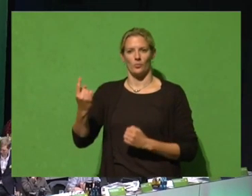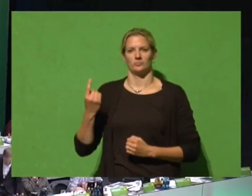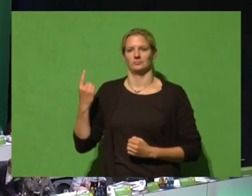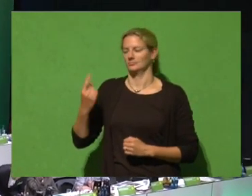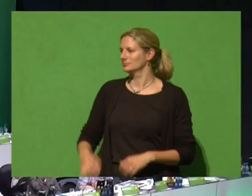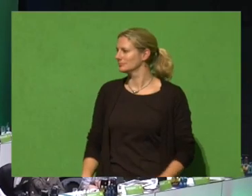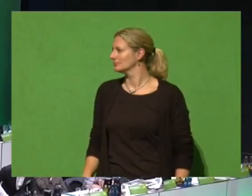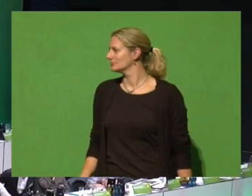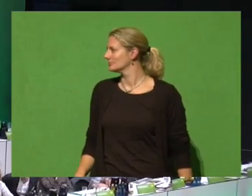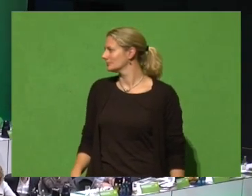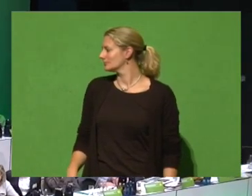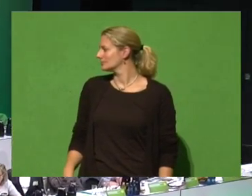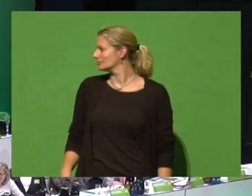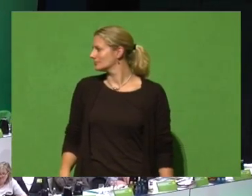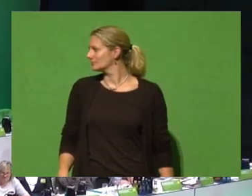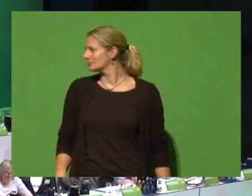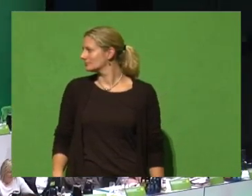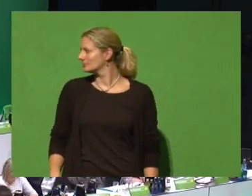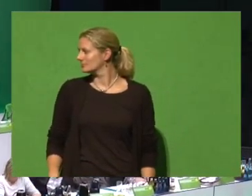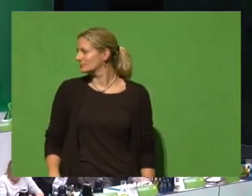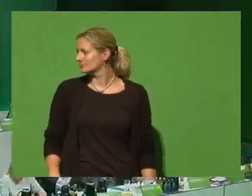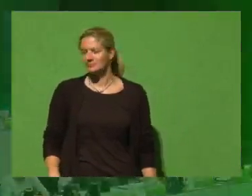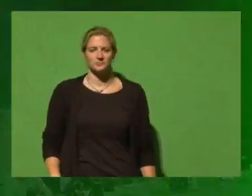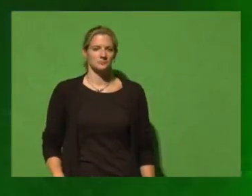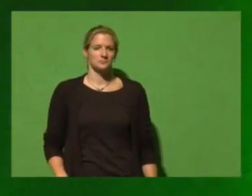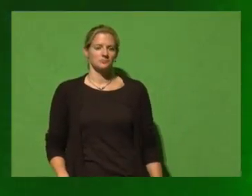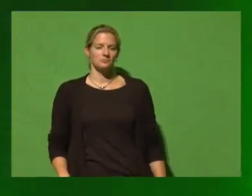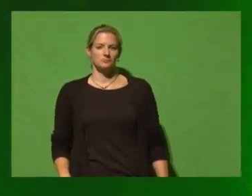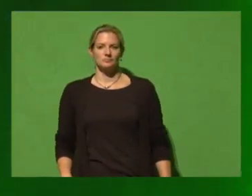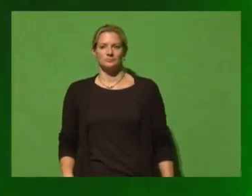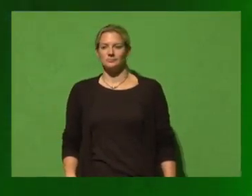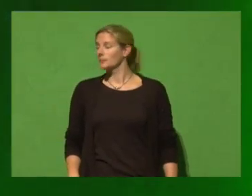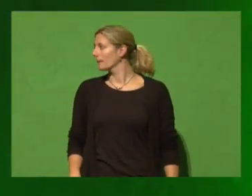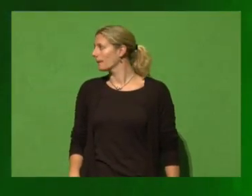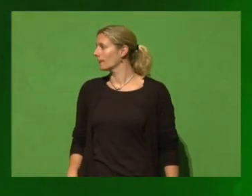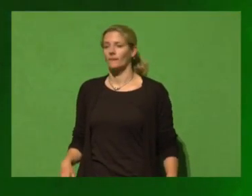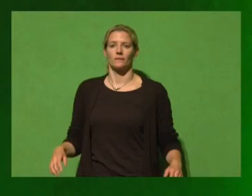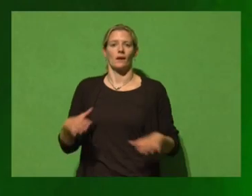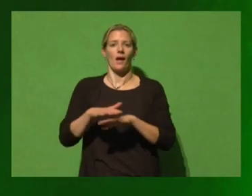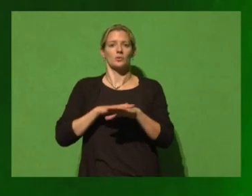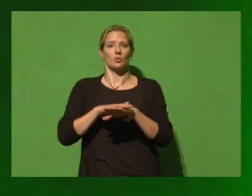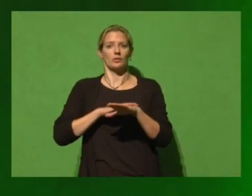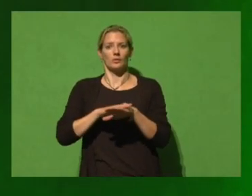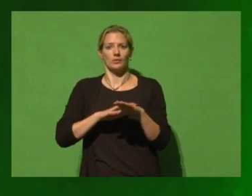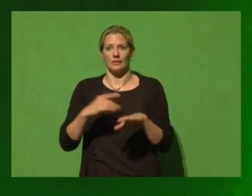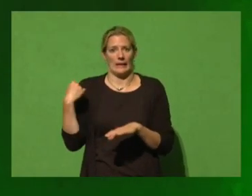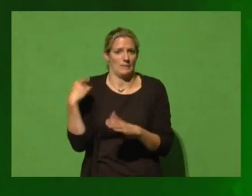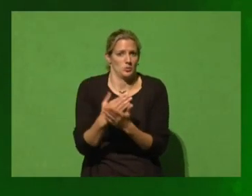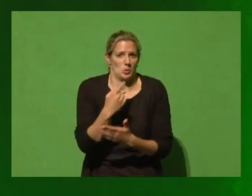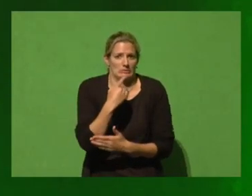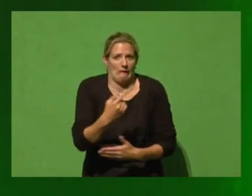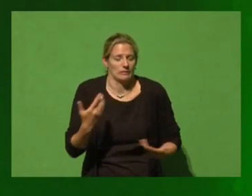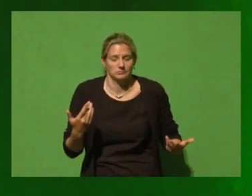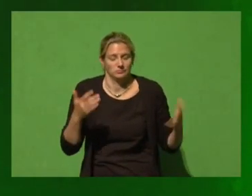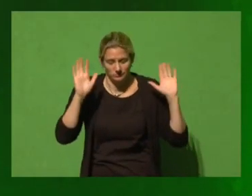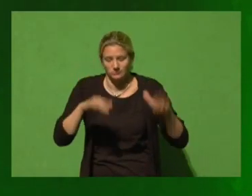Okay. Entschuldigung, der Witz ist, das habe ich ja schon vorher gesagt. Also